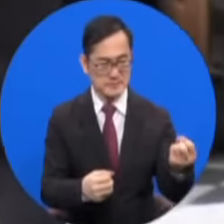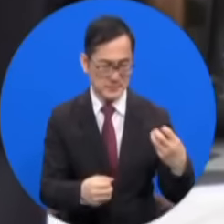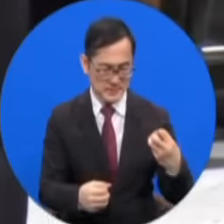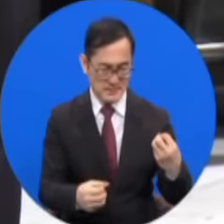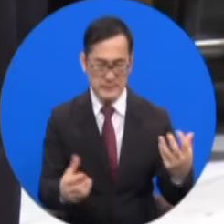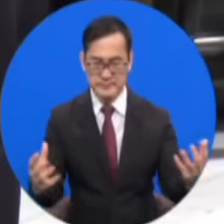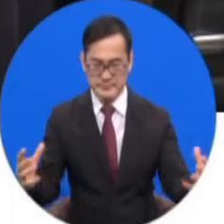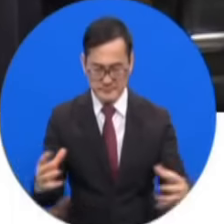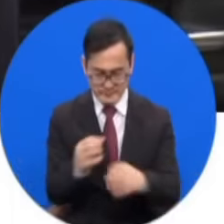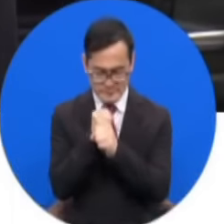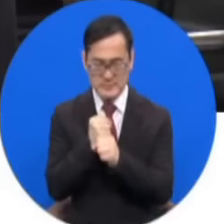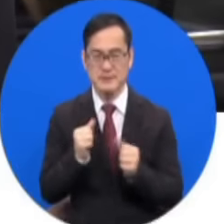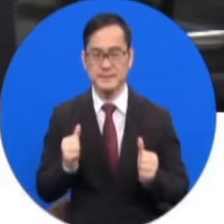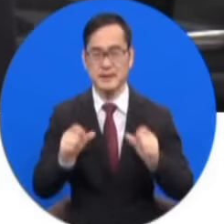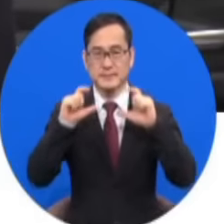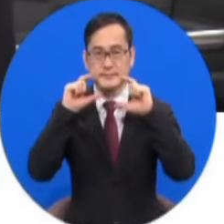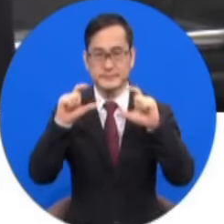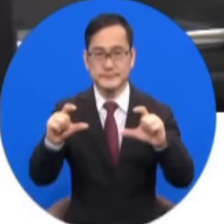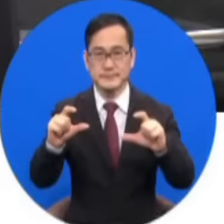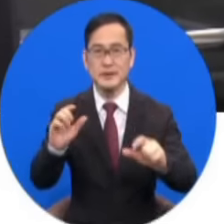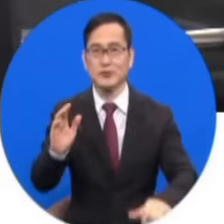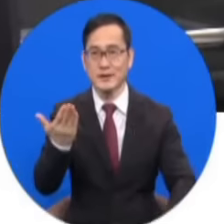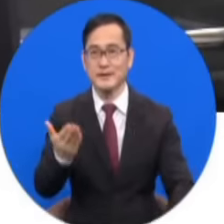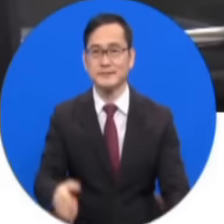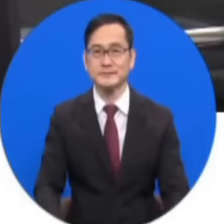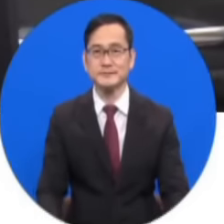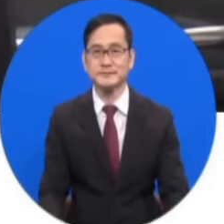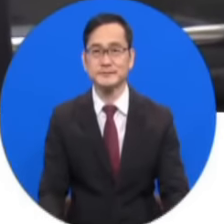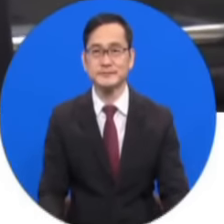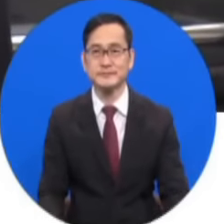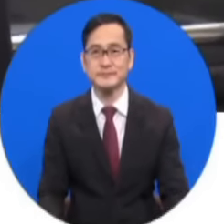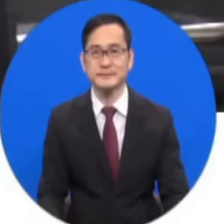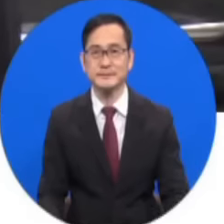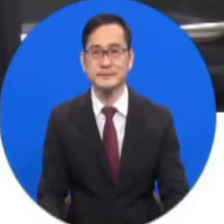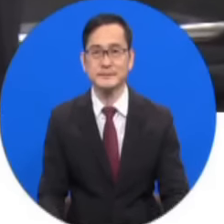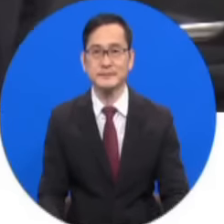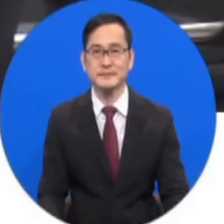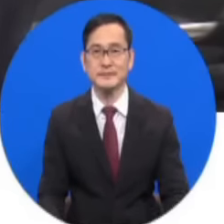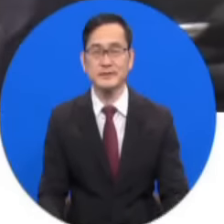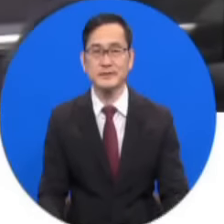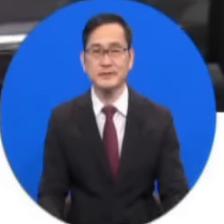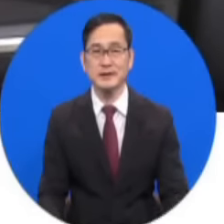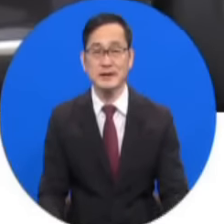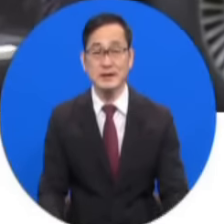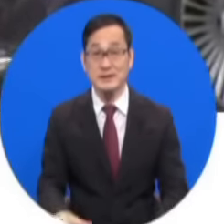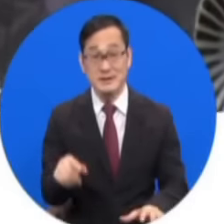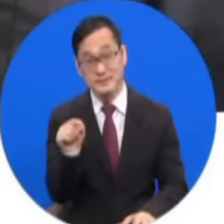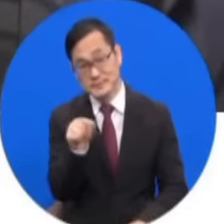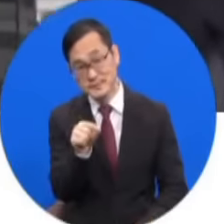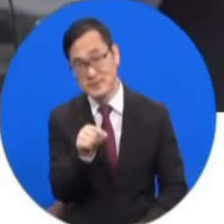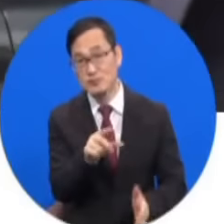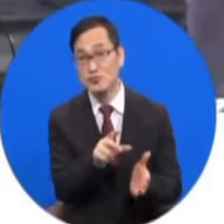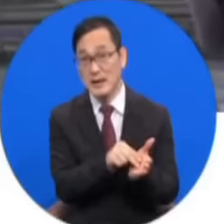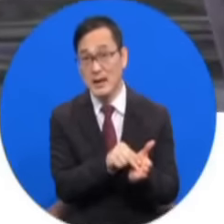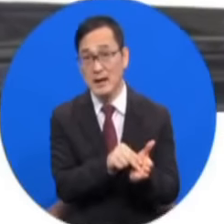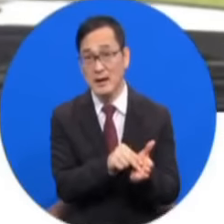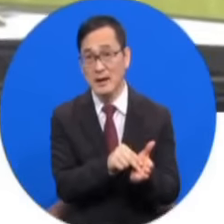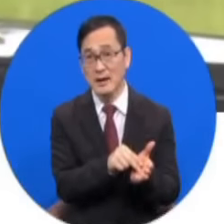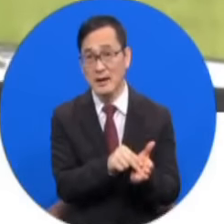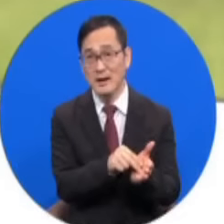텐데 저는 개인적으로 더 이상 이제는 문제가 이상한 대로 불동이 튀어 버렸어요 어떻게 불동이 튀어 버렸는가